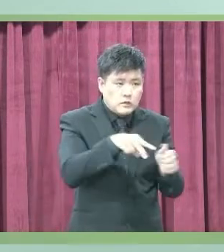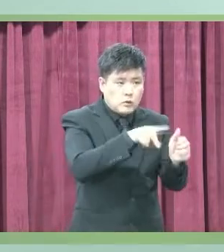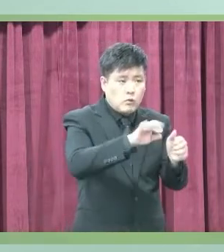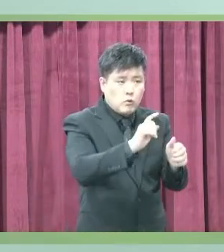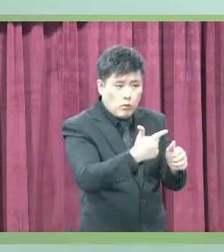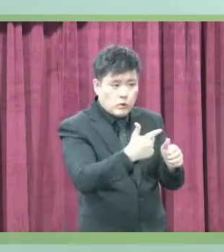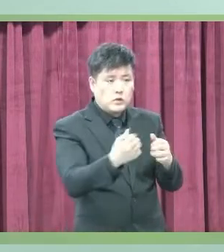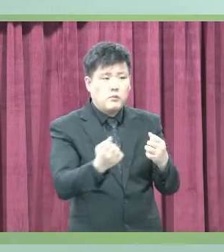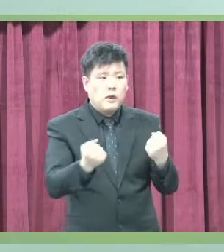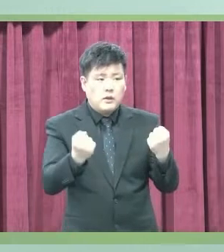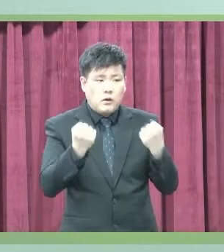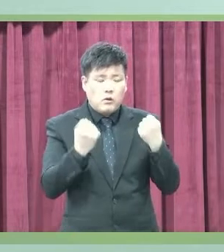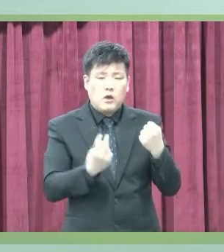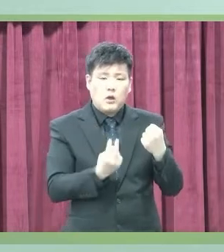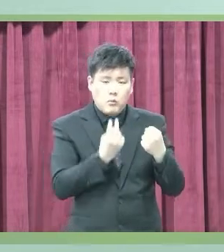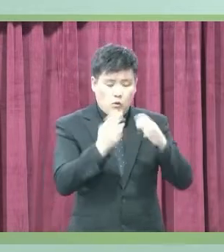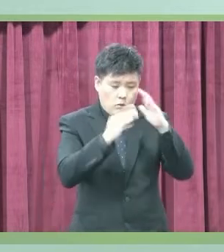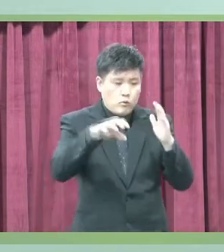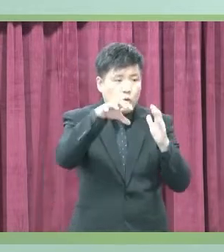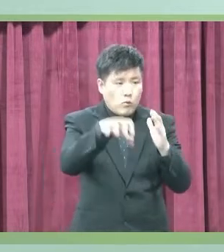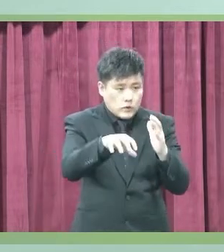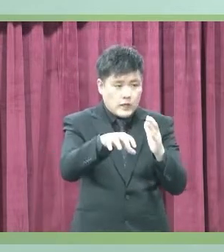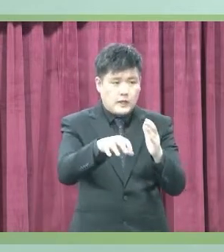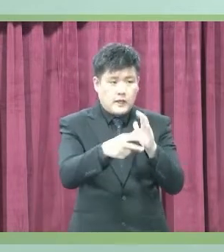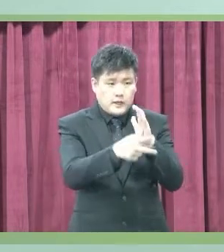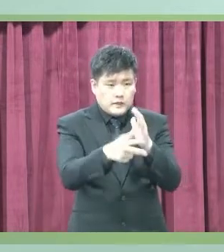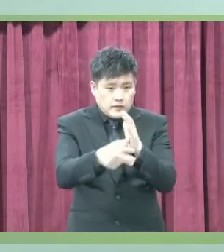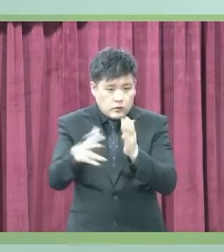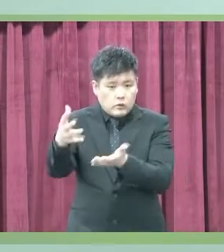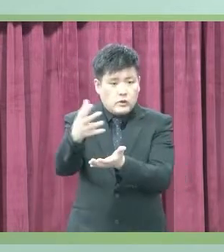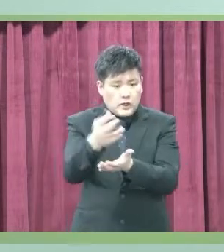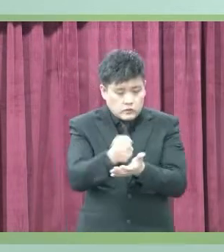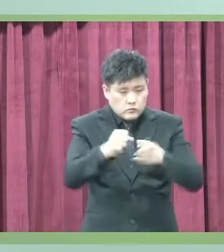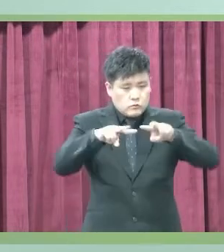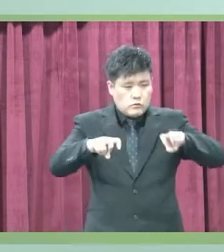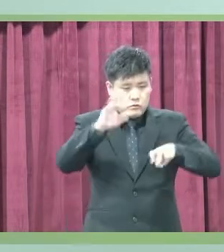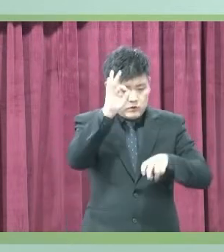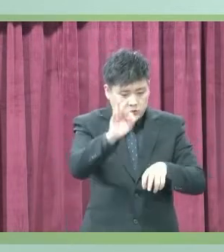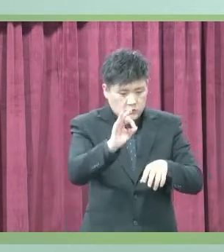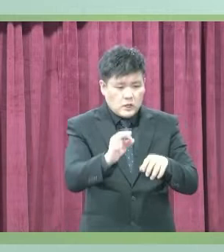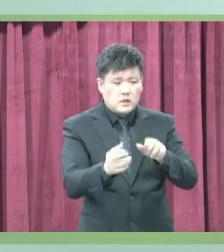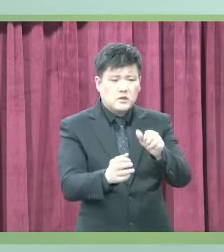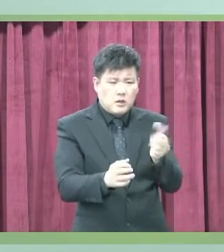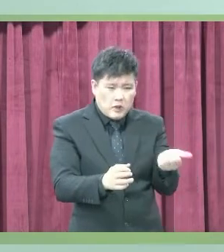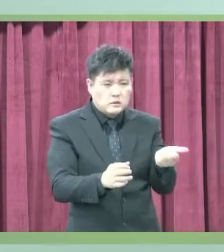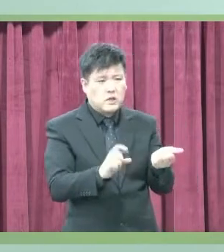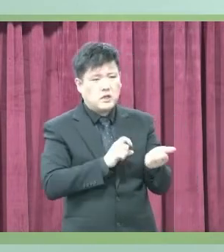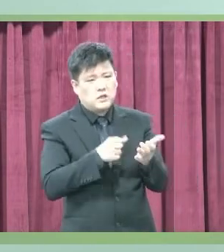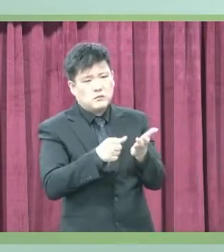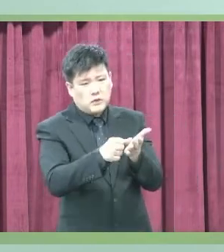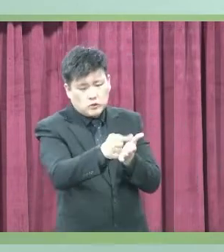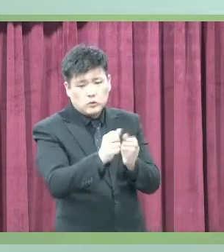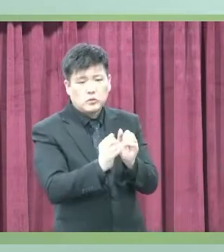자격, 일반건강검진, 의료이용 자료를 통합하여 구축합니다. 이때 사망 및 말소자, 성별, 연령, 주장애